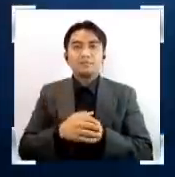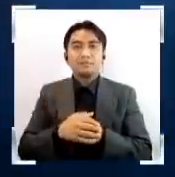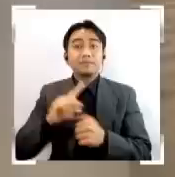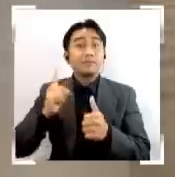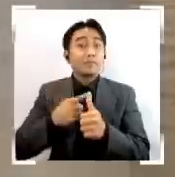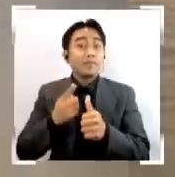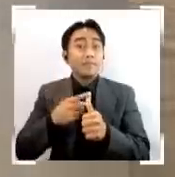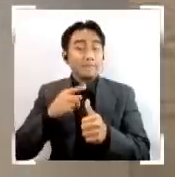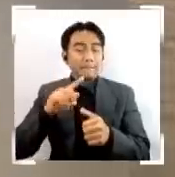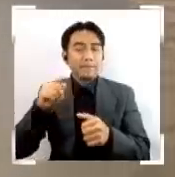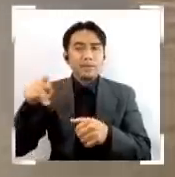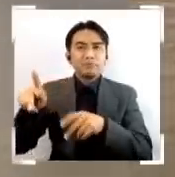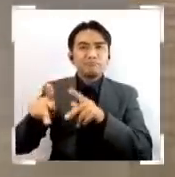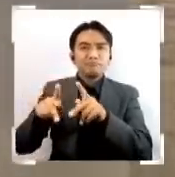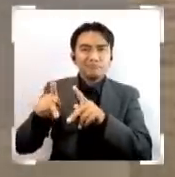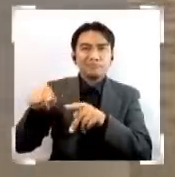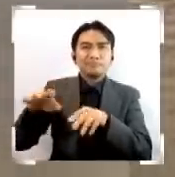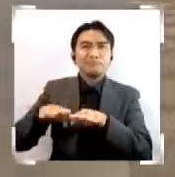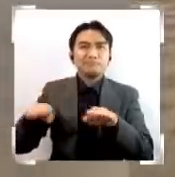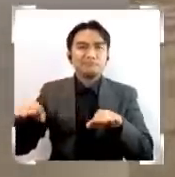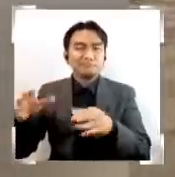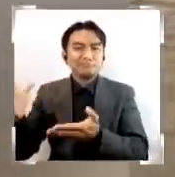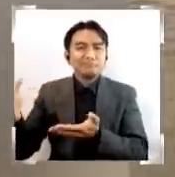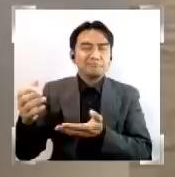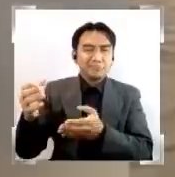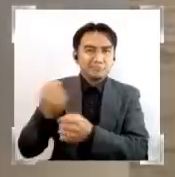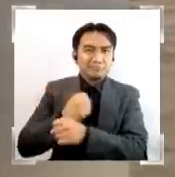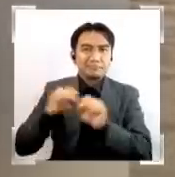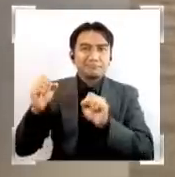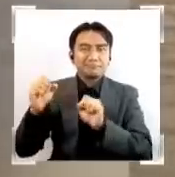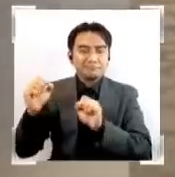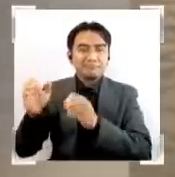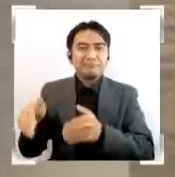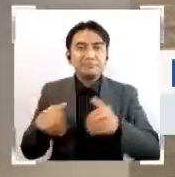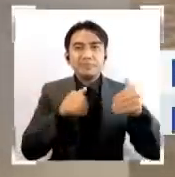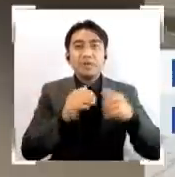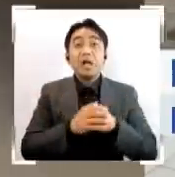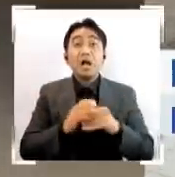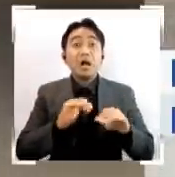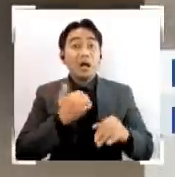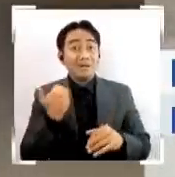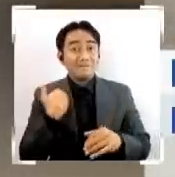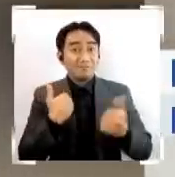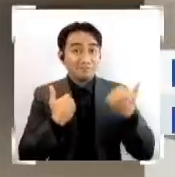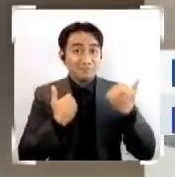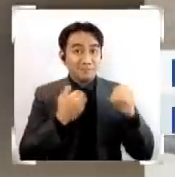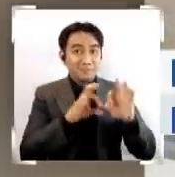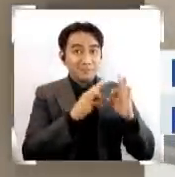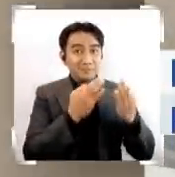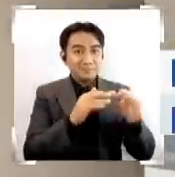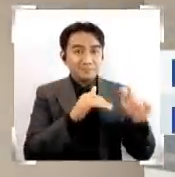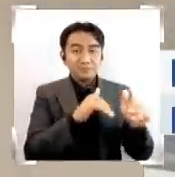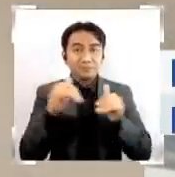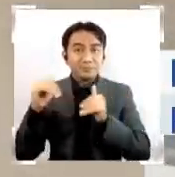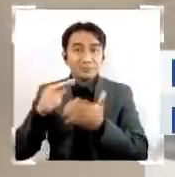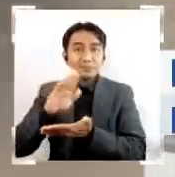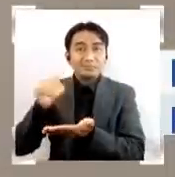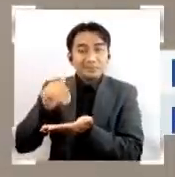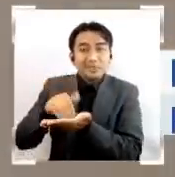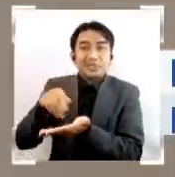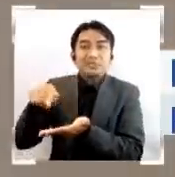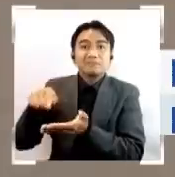pilar. Mahigit 600 pamilya naman ang nasa evacuation centers o kanilang mga kaanak sa lungsod ng